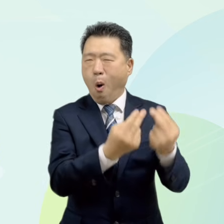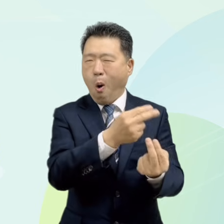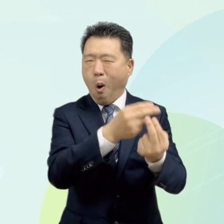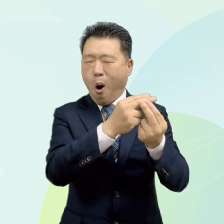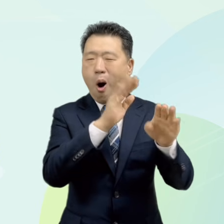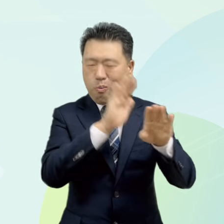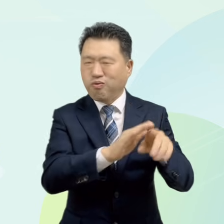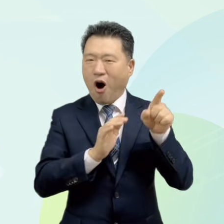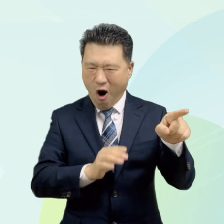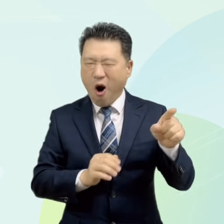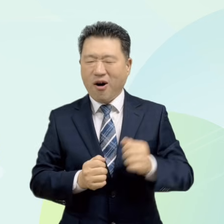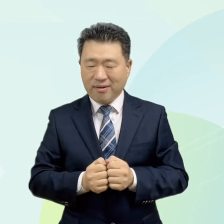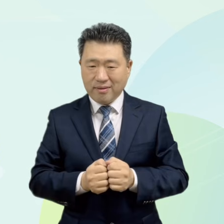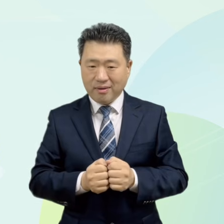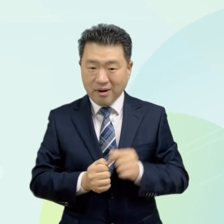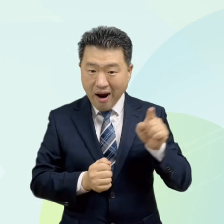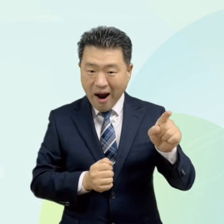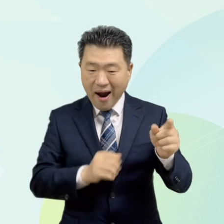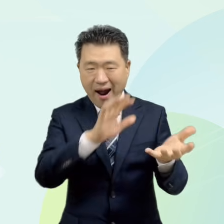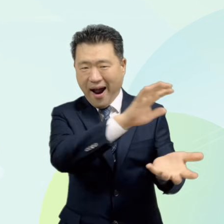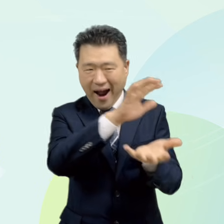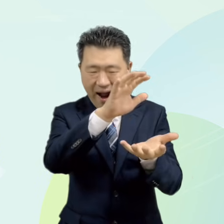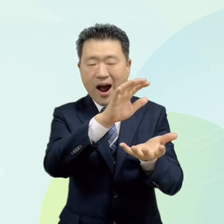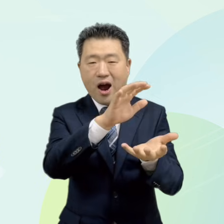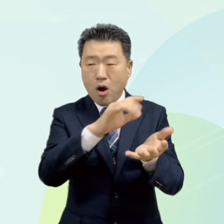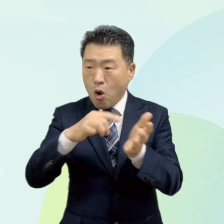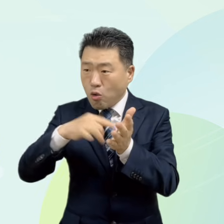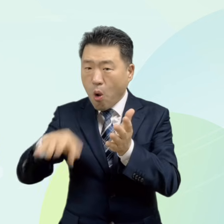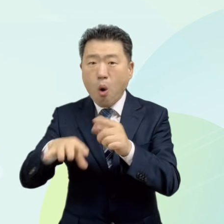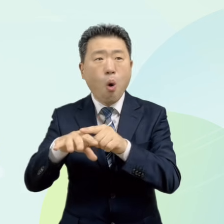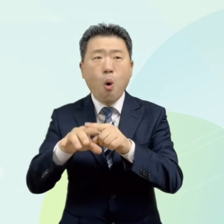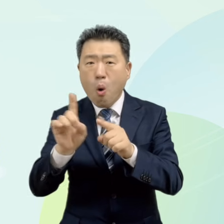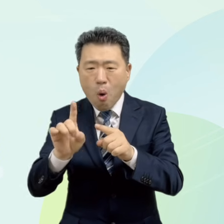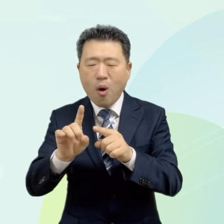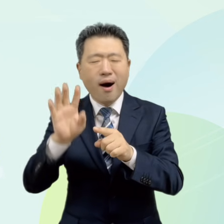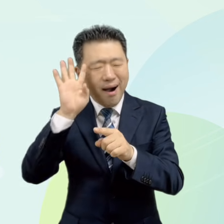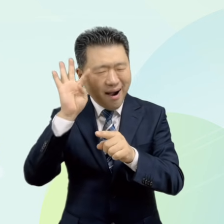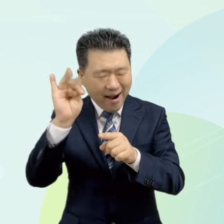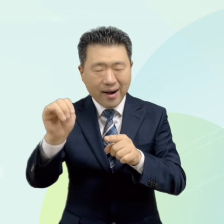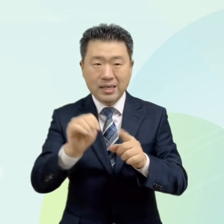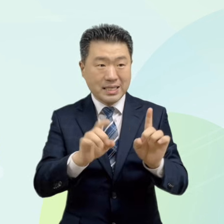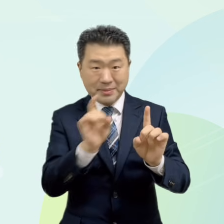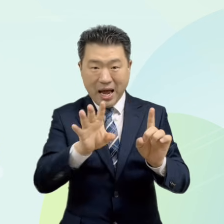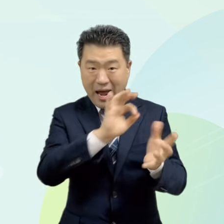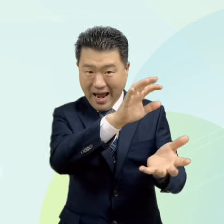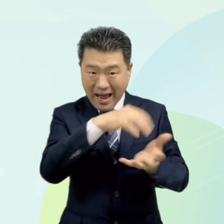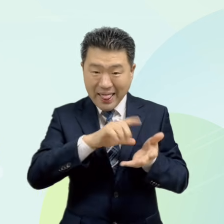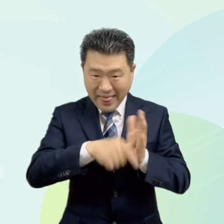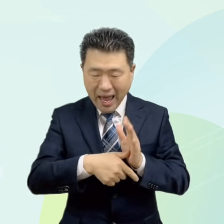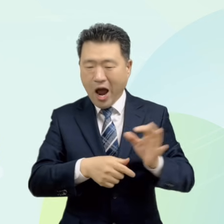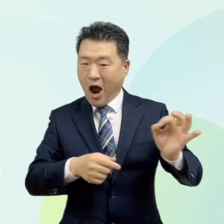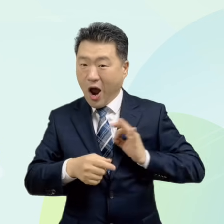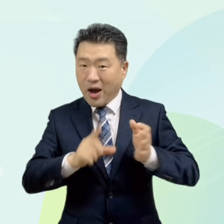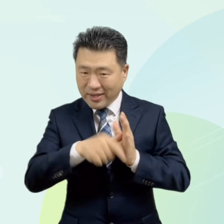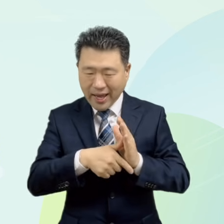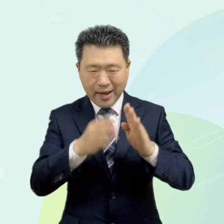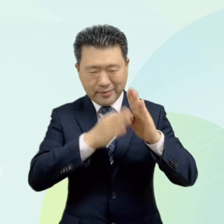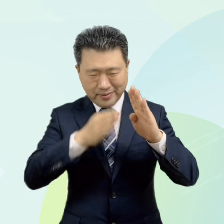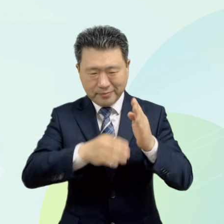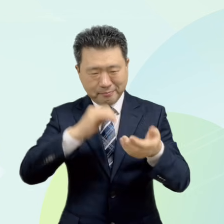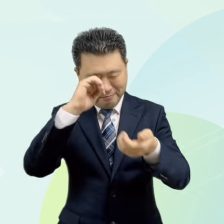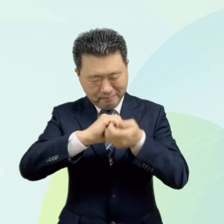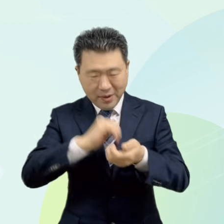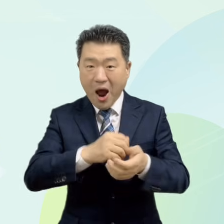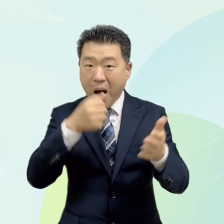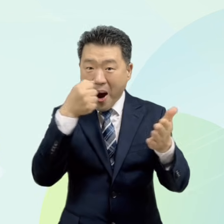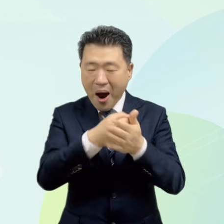되는데 이렇게 이연된 퇴직소득세는 나중에 일시금 또는 연금으로 받을 때 정해진